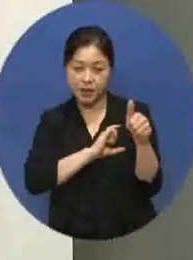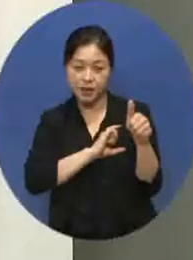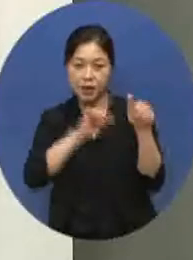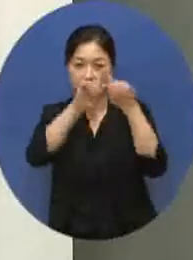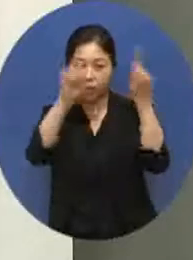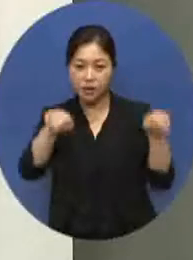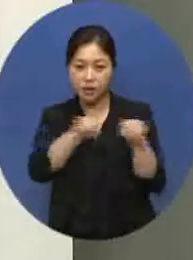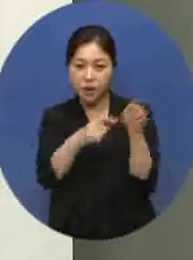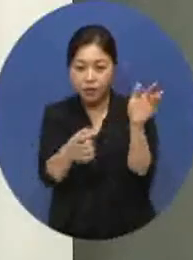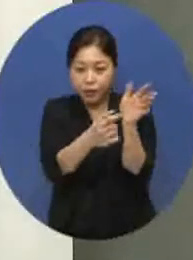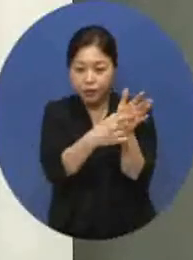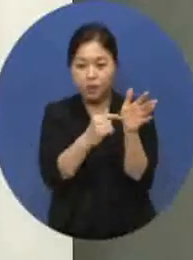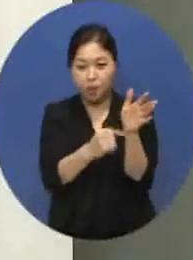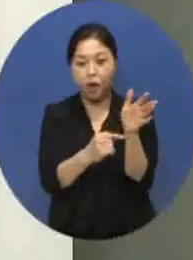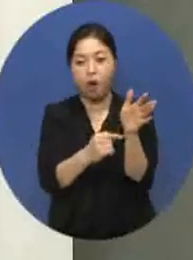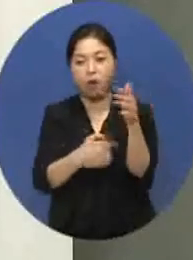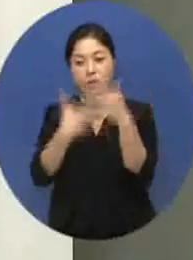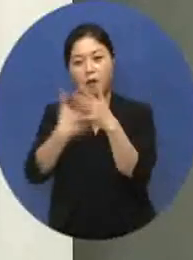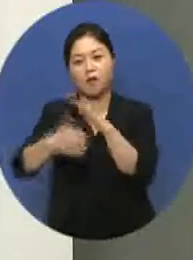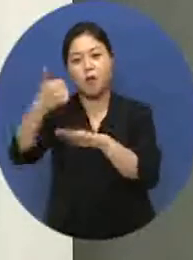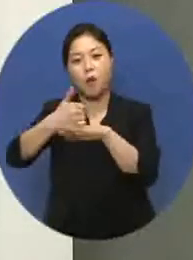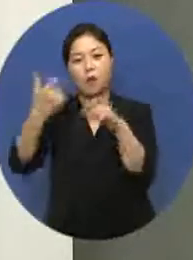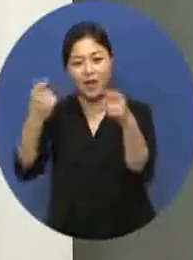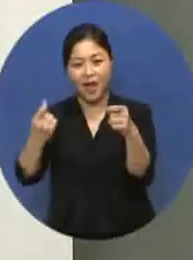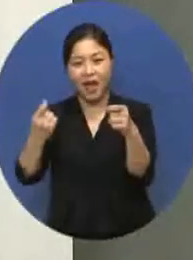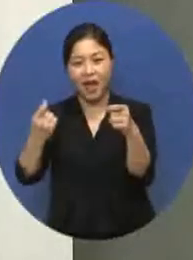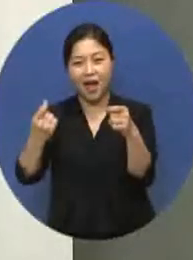포스터에 붙으면은 흥행이 잘 된다.